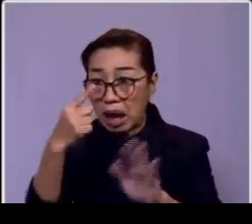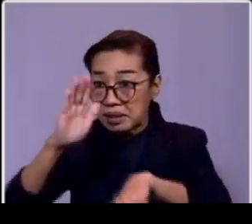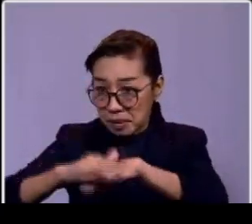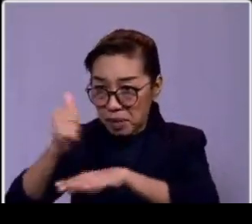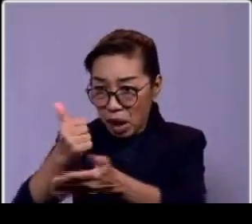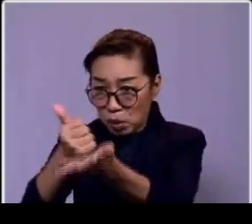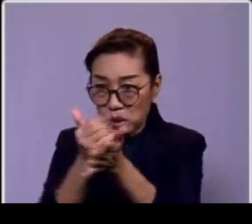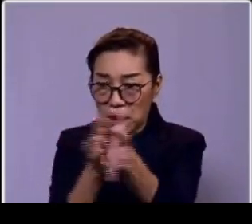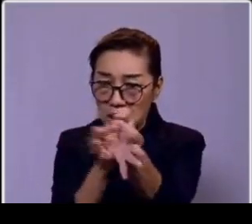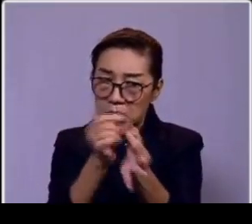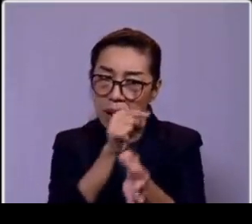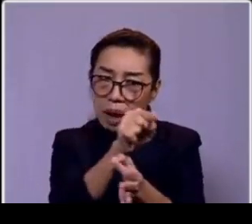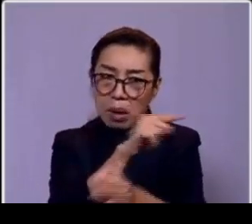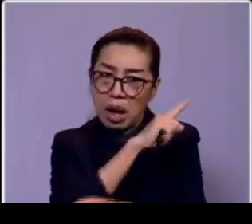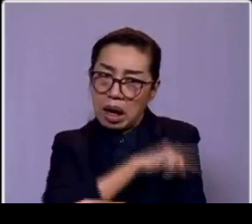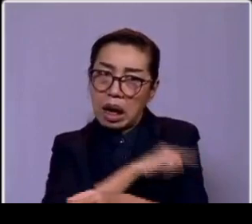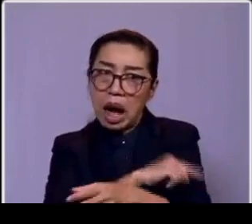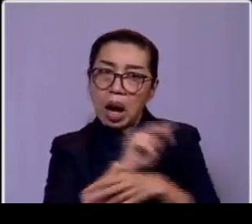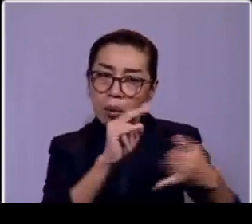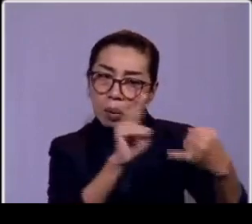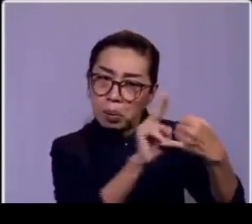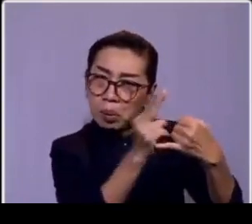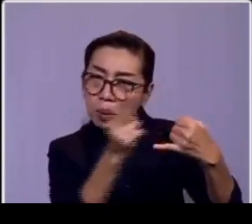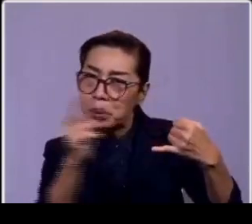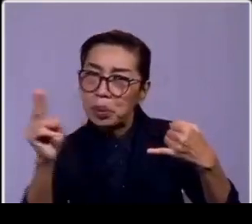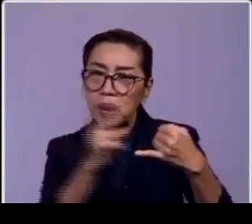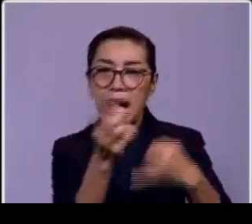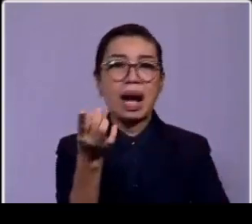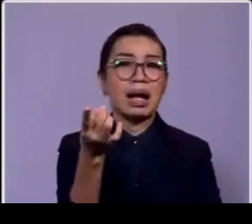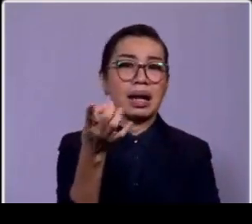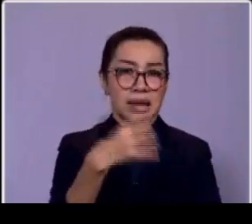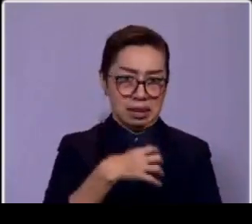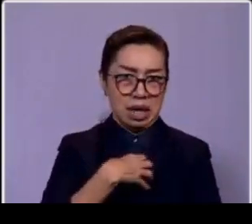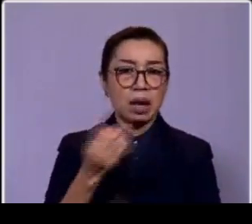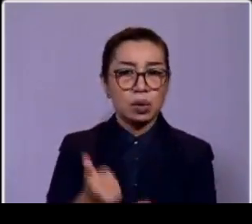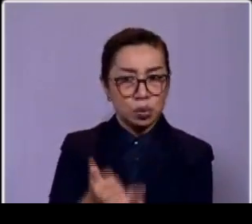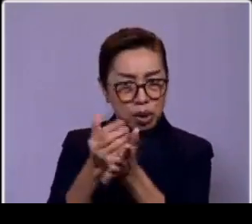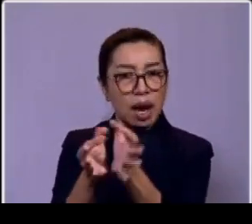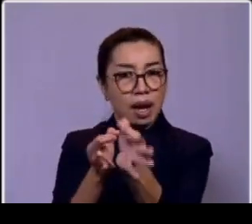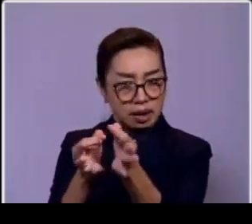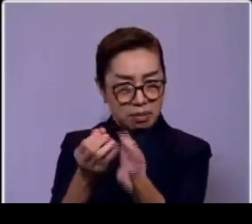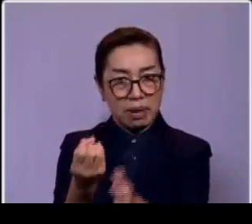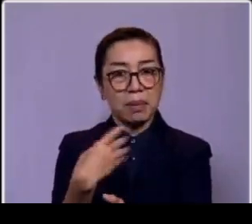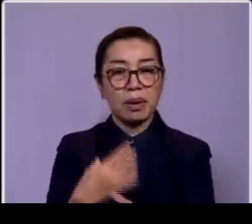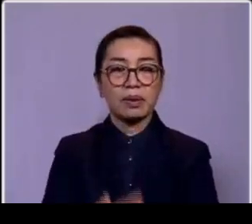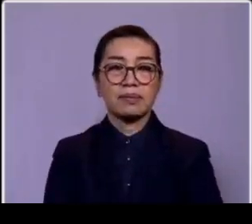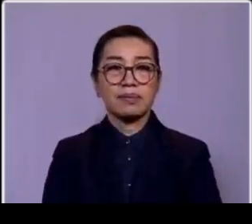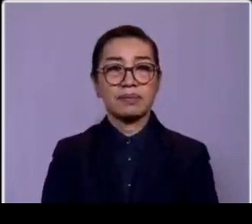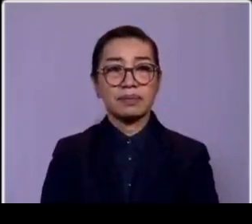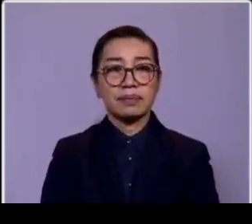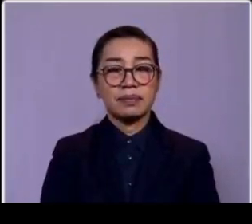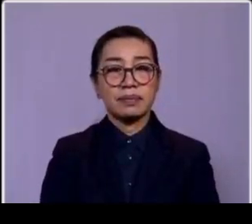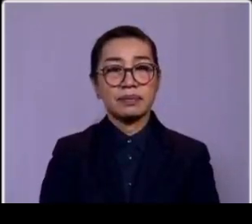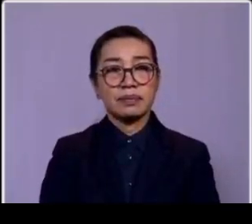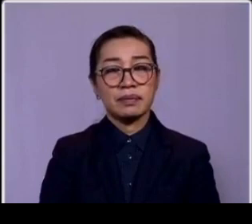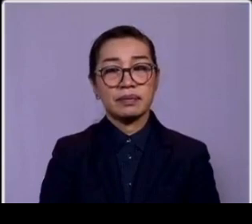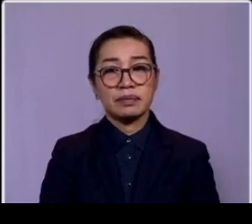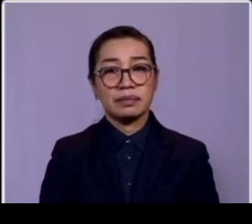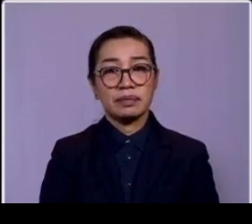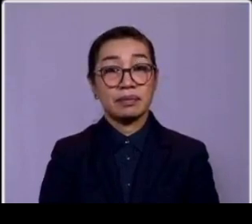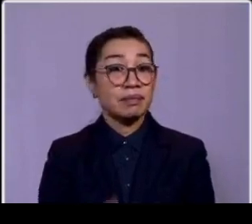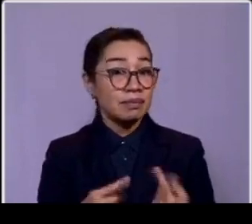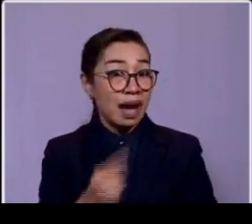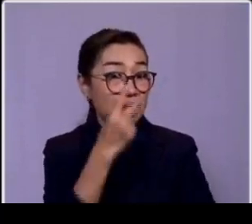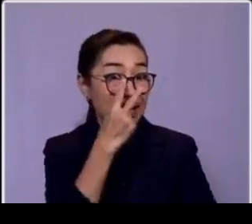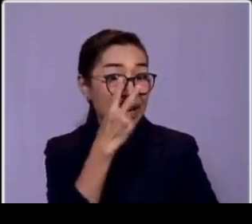ให้เกิดความกระจ่างหน่อยว่ามันคือคลิปที่ถ่ายเนี่ยมันคืออะไรกันแน่ที่เคลื่อนอยู่ค่ะ โอ้โหนะฮะแต่สิ่งหนึ่ง